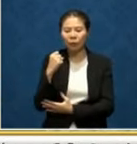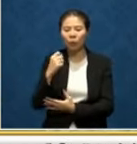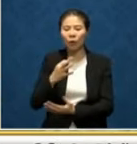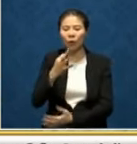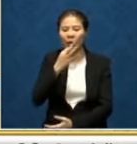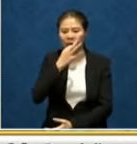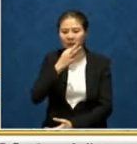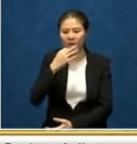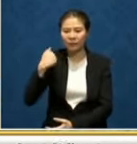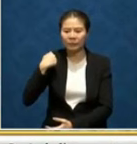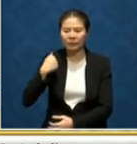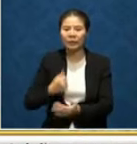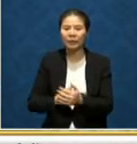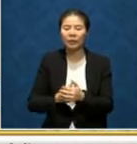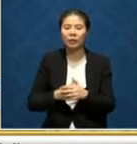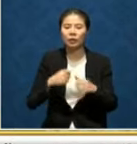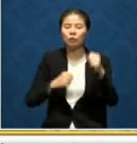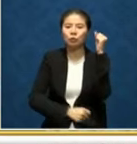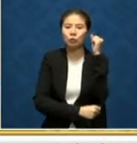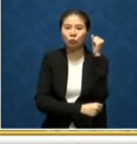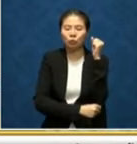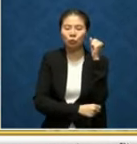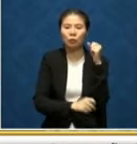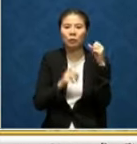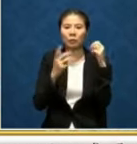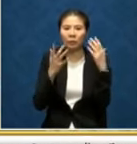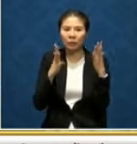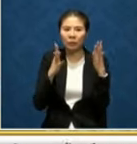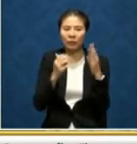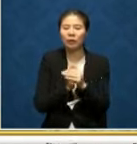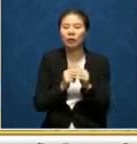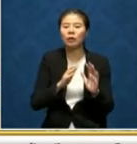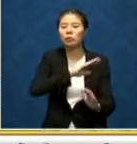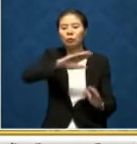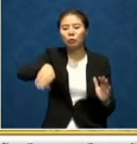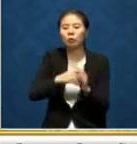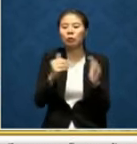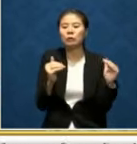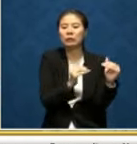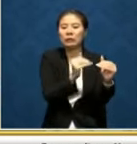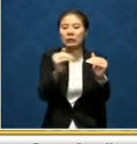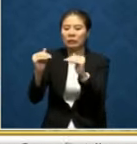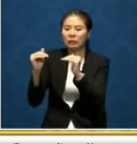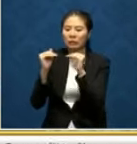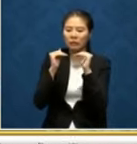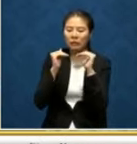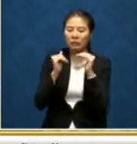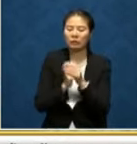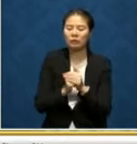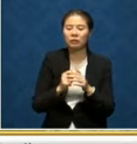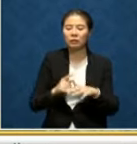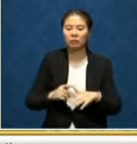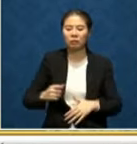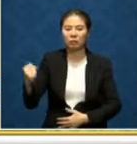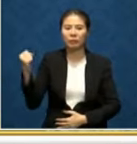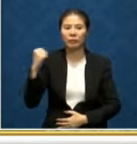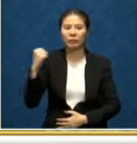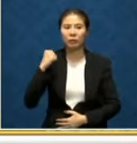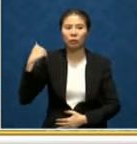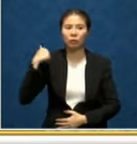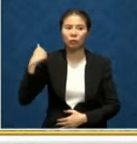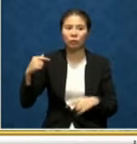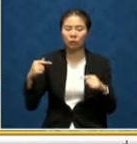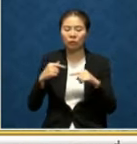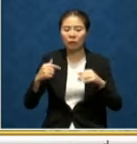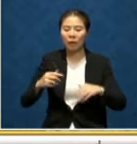เป็นอยู่ให้กับประชาชนทุกคนในประเทศนี้ได้อย่างเท่าเทียมและเสมอภาคและทำให้พวกเขามีความมั่นคงใน